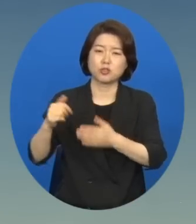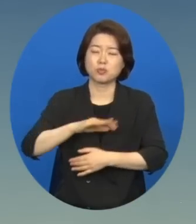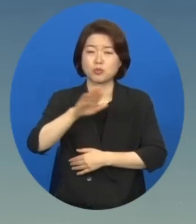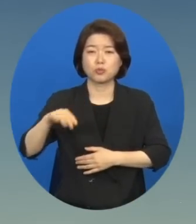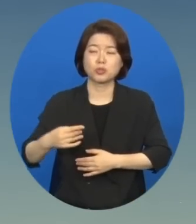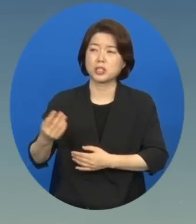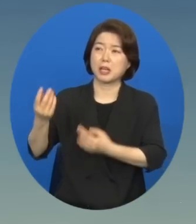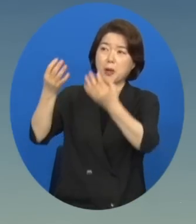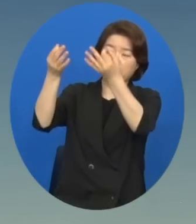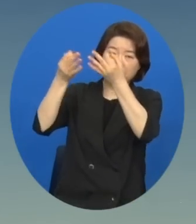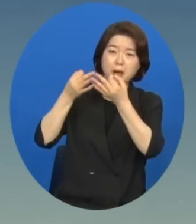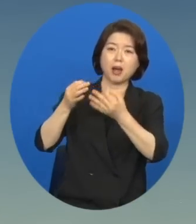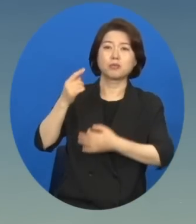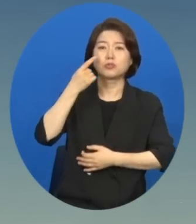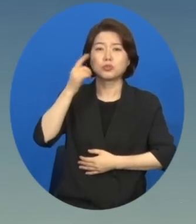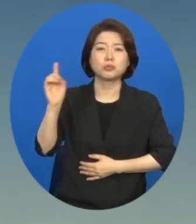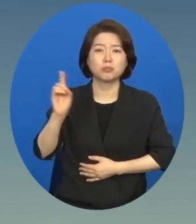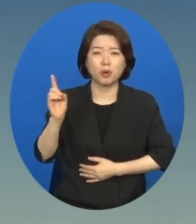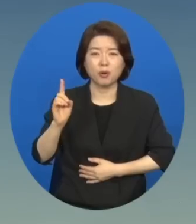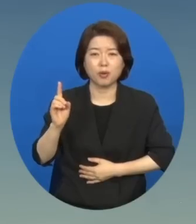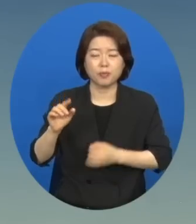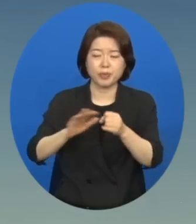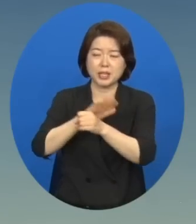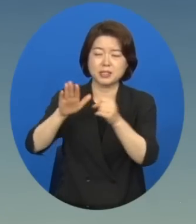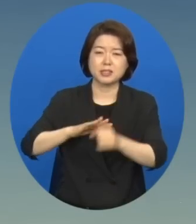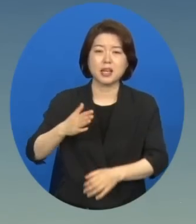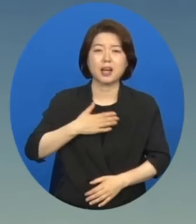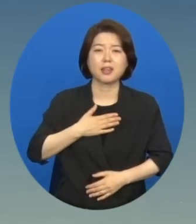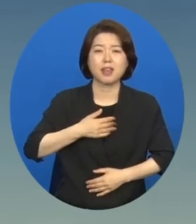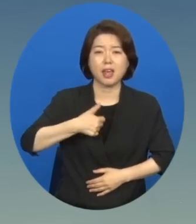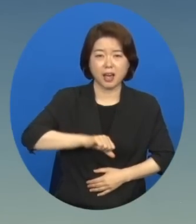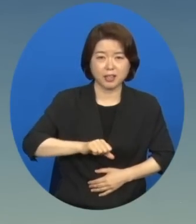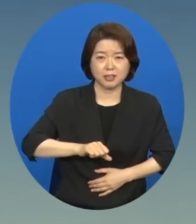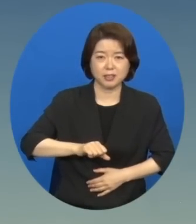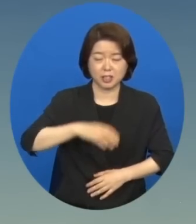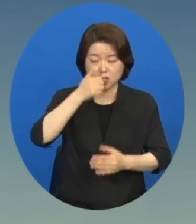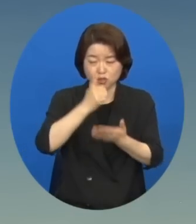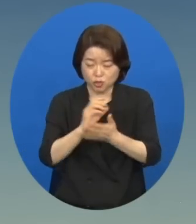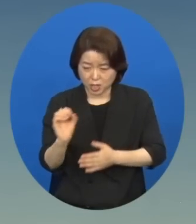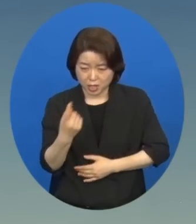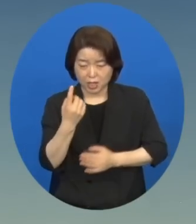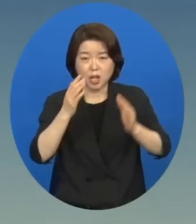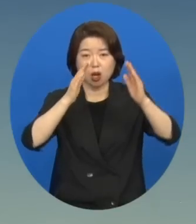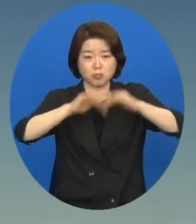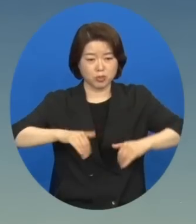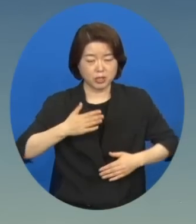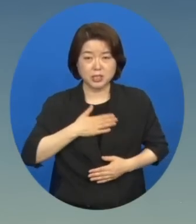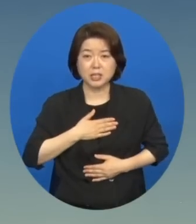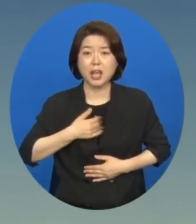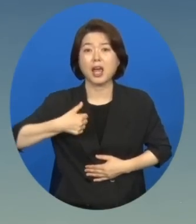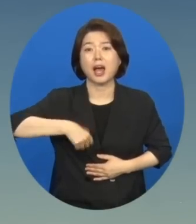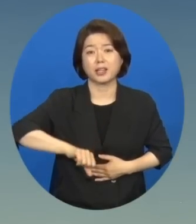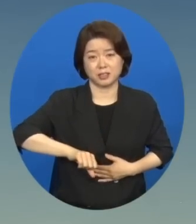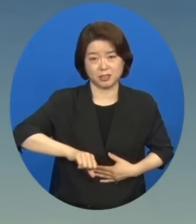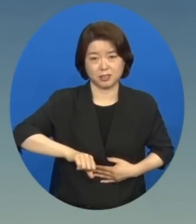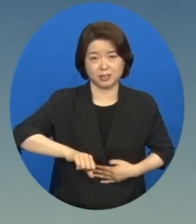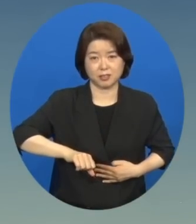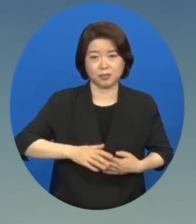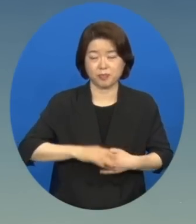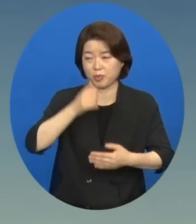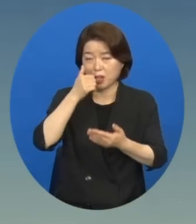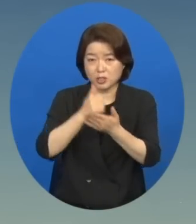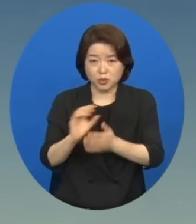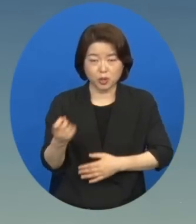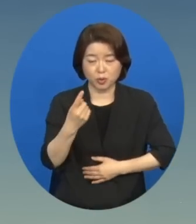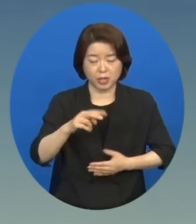어떻게 바라보실까요? 사랑하는 내 아들, 죄로 인하여 무너진 내 아들, 죄로